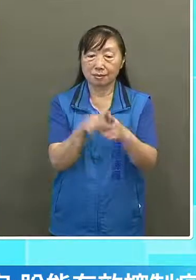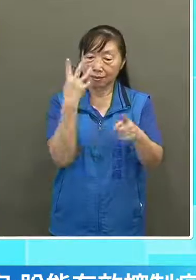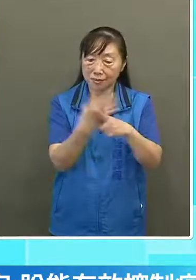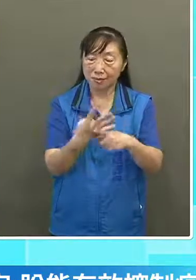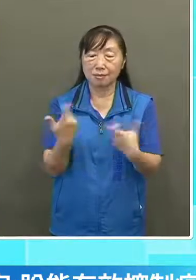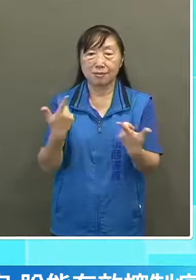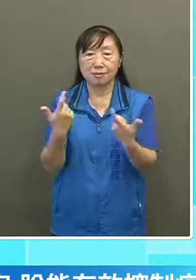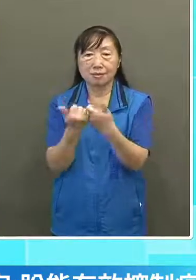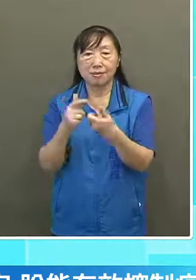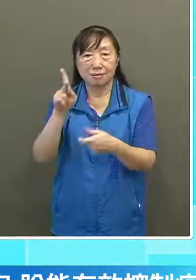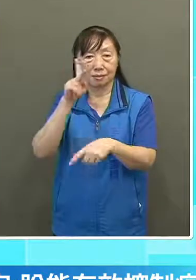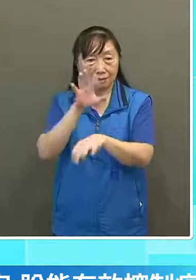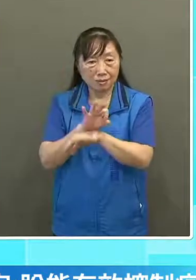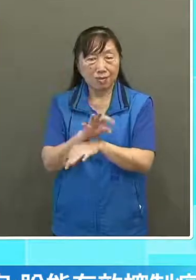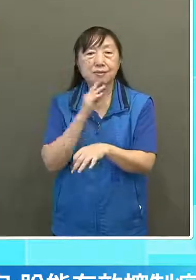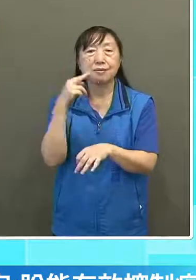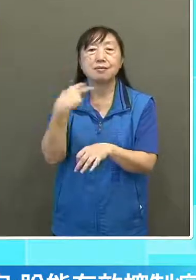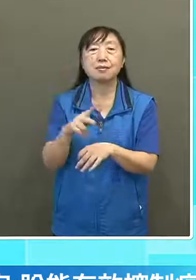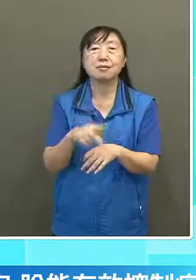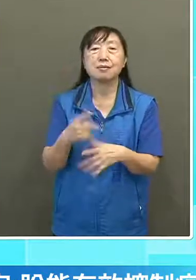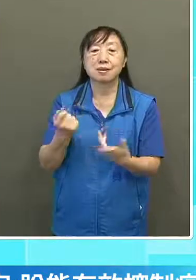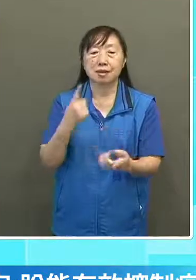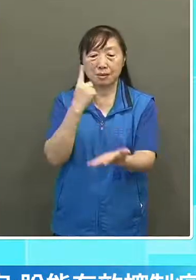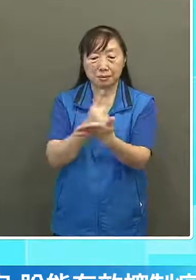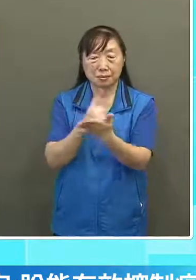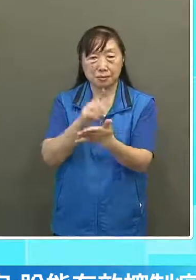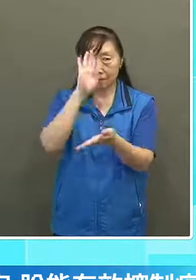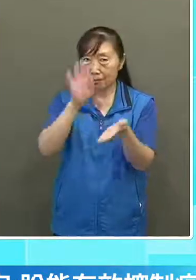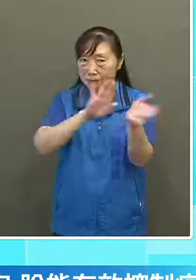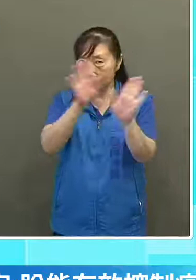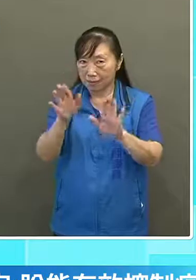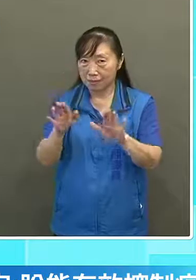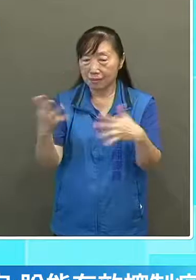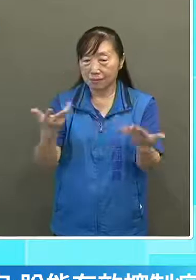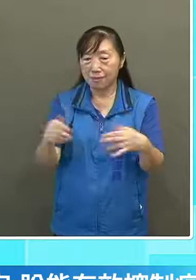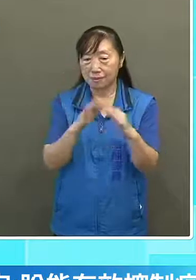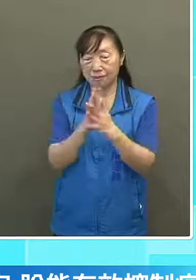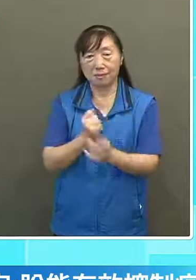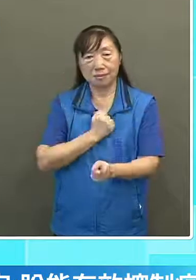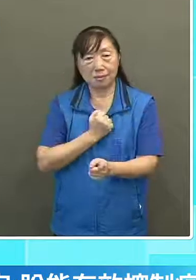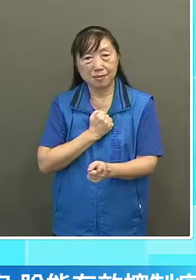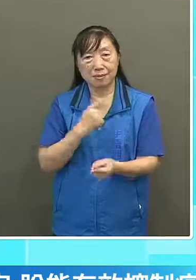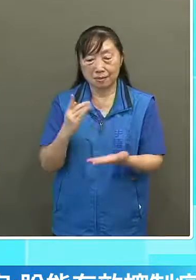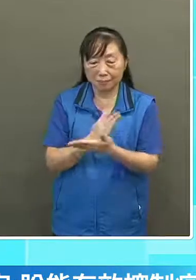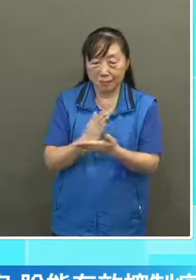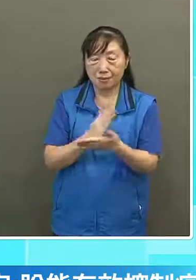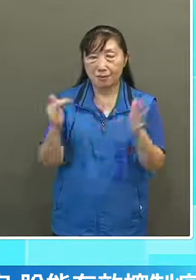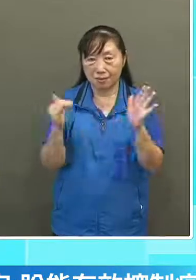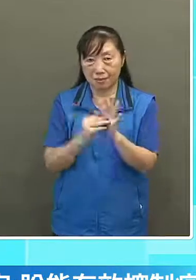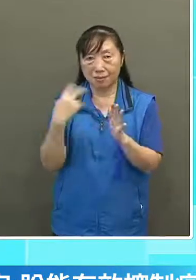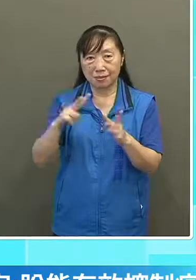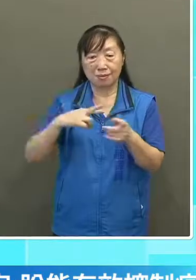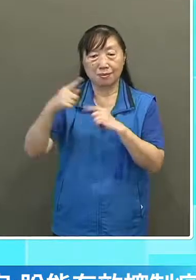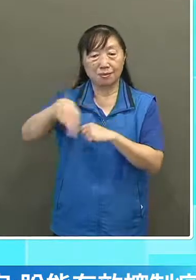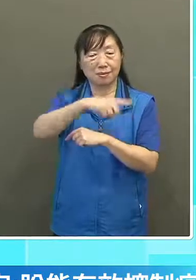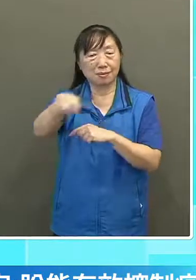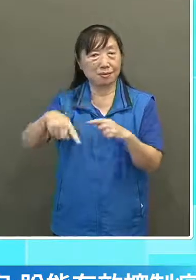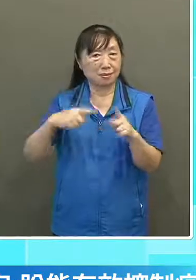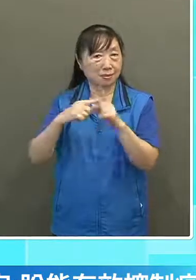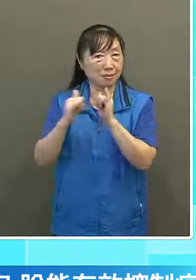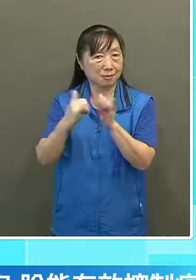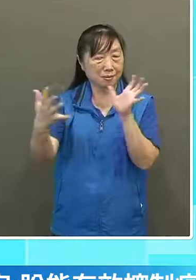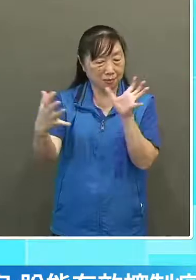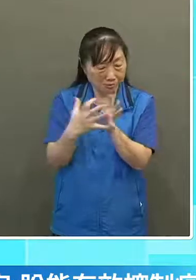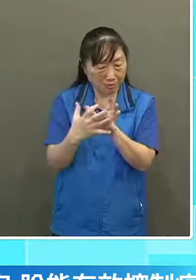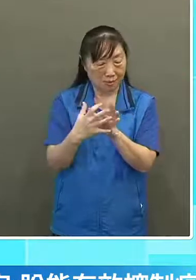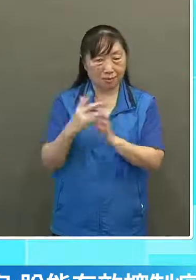还有我们最了解每一次疫情的状况，务实的评估以后，跟我们的全民一起来守住疫情。我